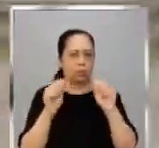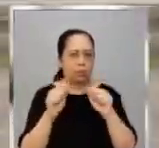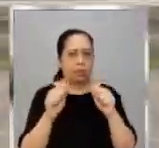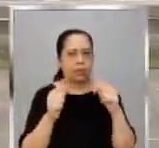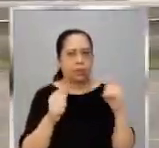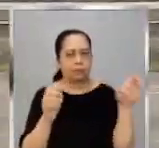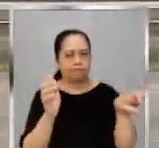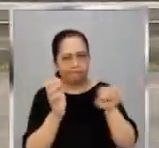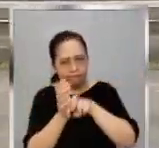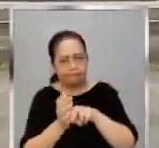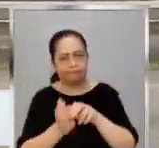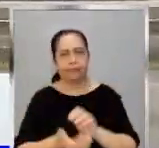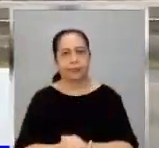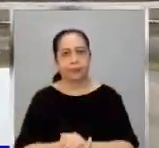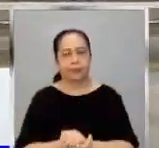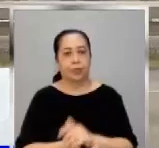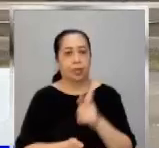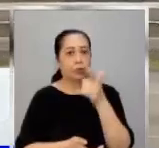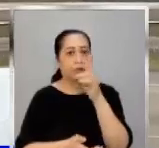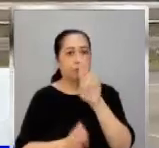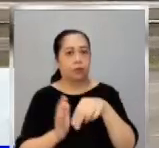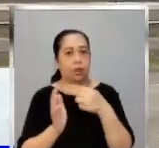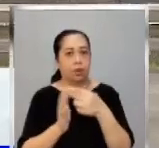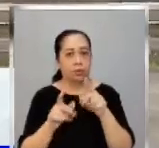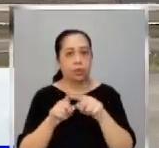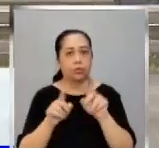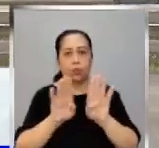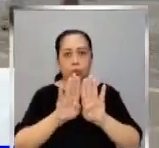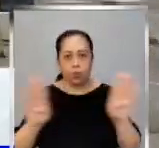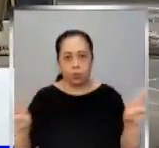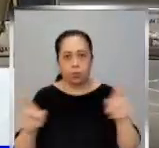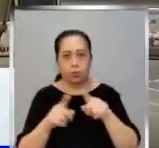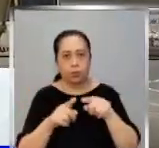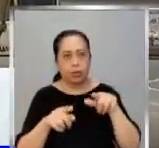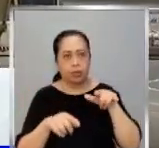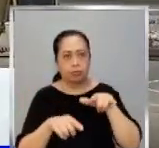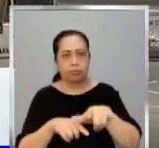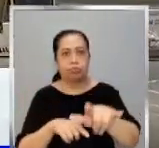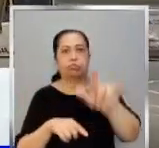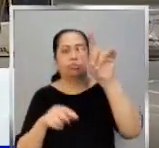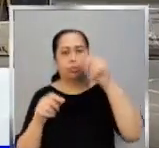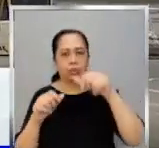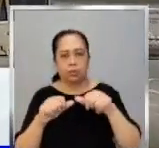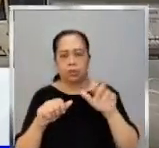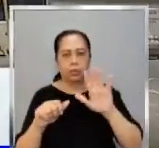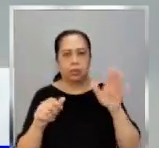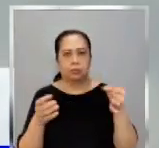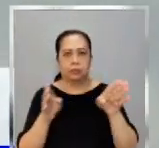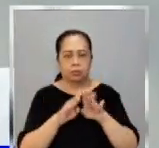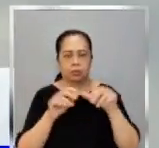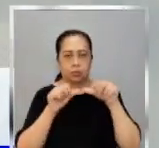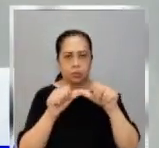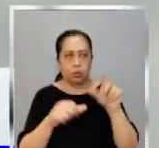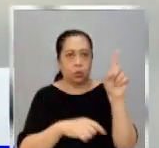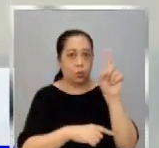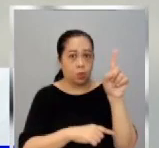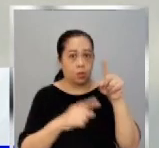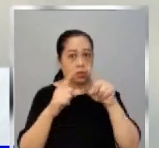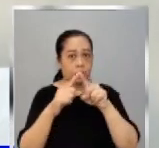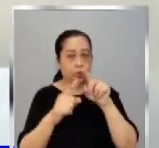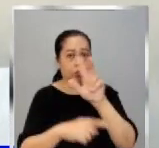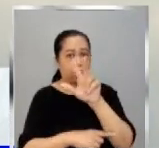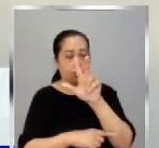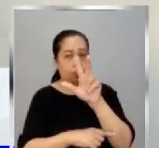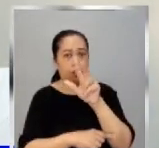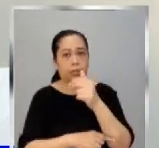pasahero. 24 oras din daw bukas ang mga runway sa Laia at hindi mo na magsasara ng alauna hanggang alas 3:30